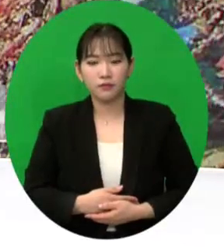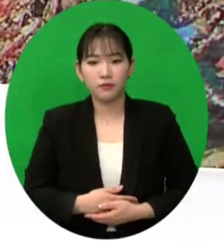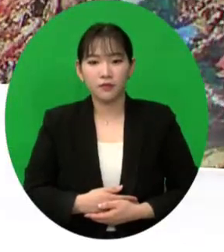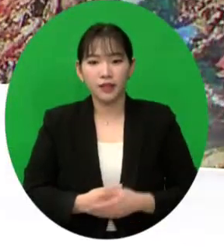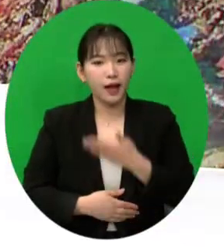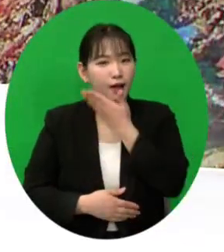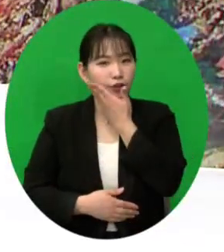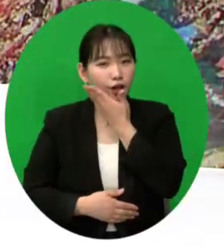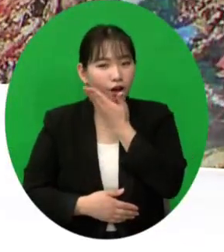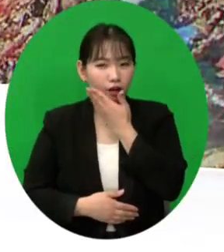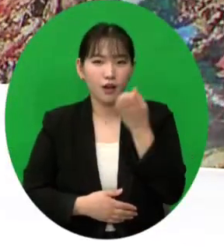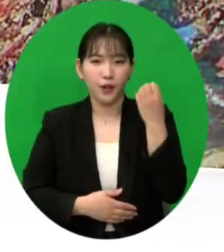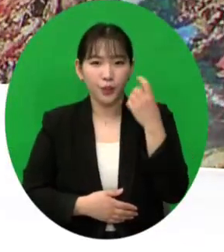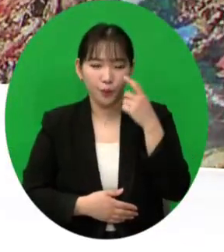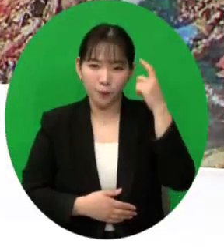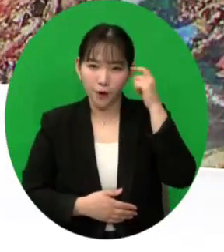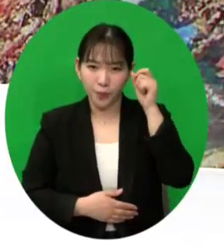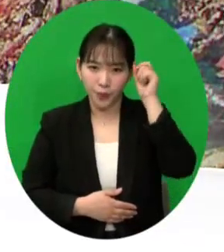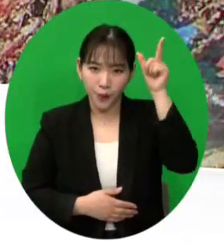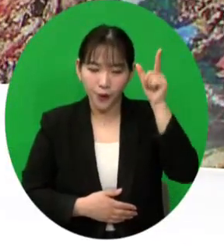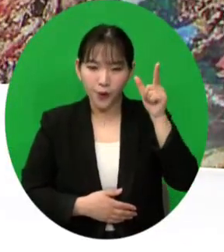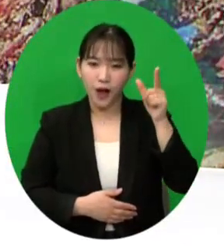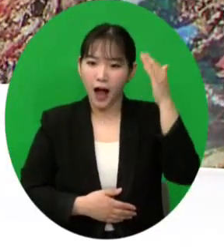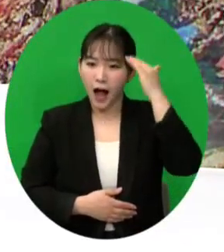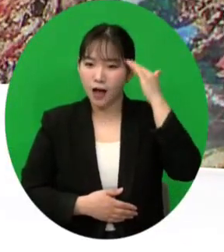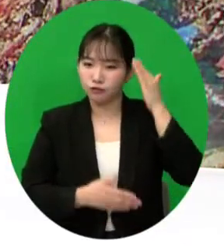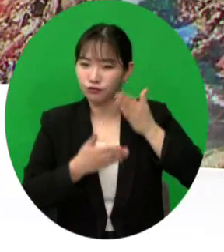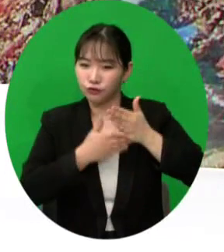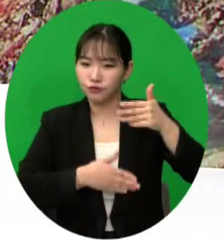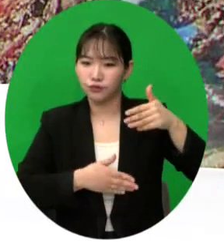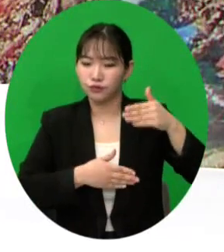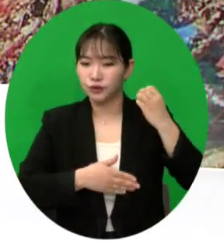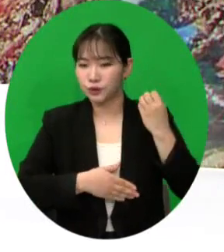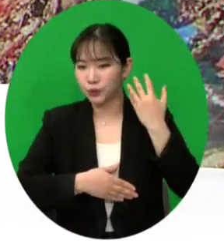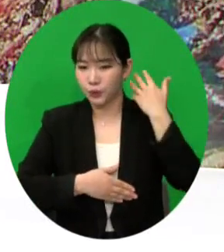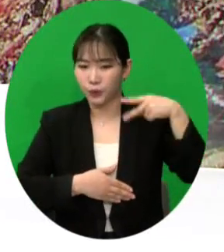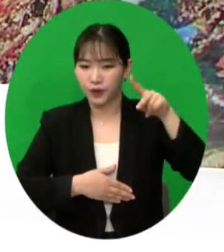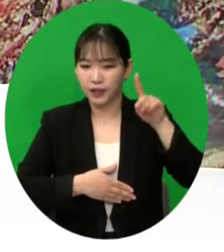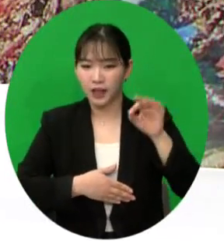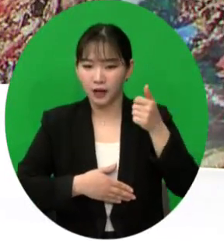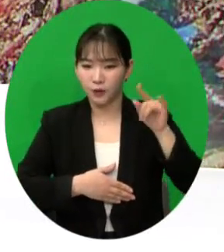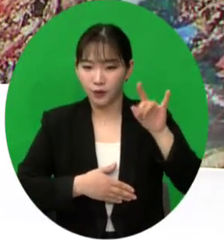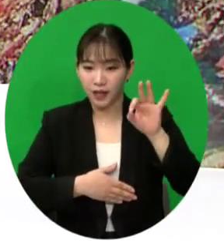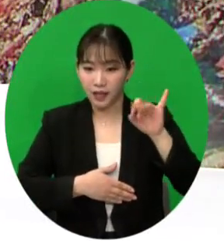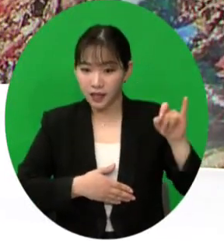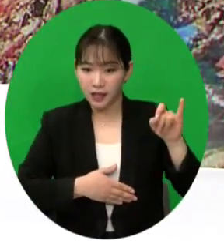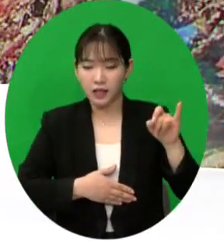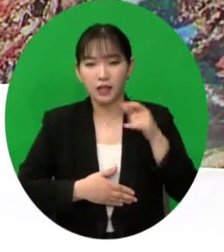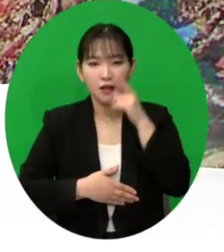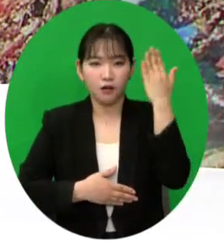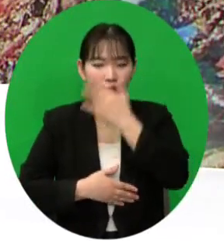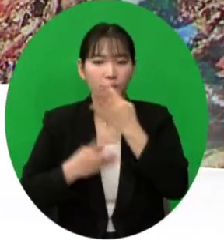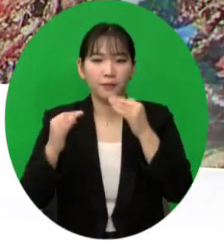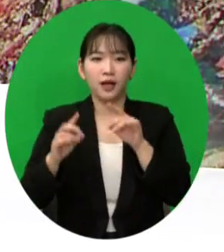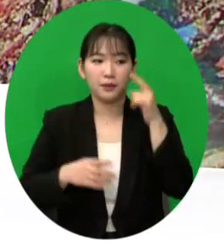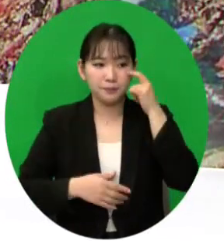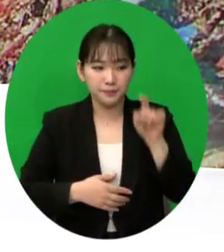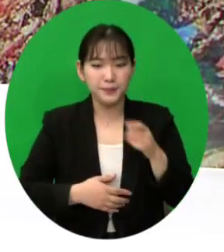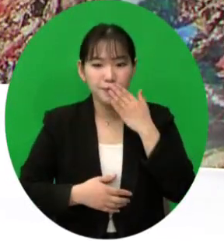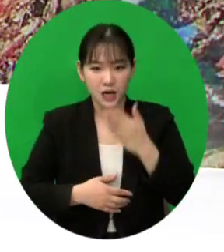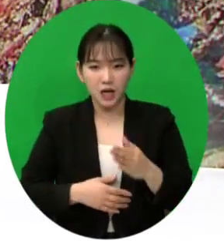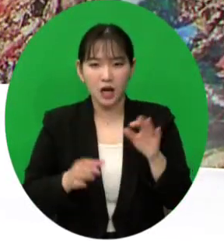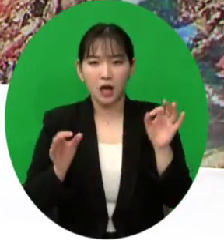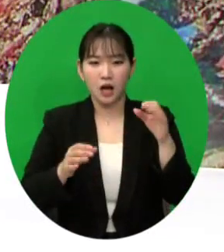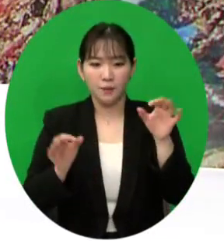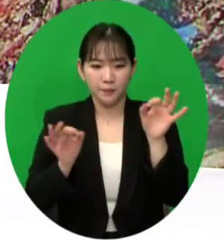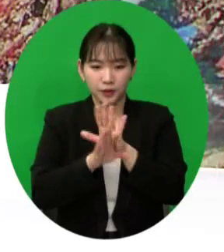귀여운 생김새와 높은 지능을 가진 토종 돌굴 상괭이는 여수에서 자주 목격할 수 있는데요 멸종 위기인 상이가